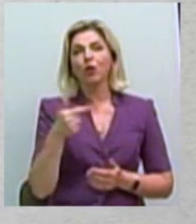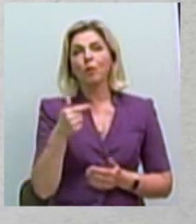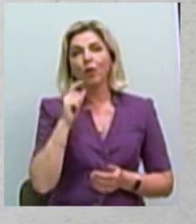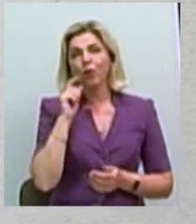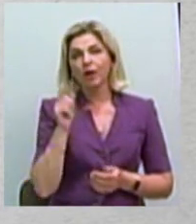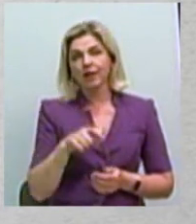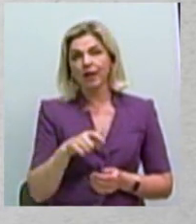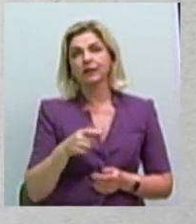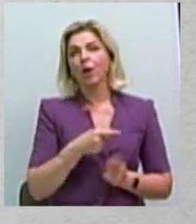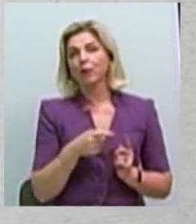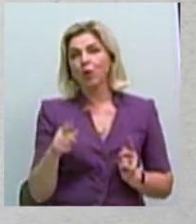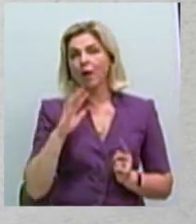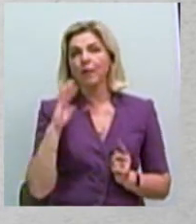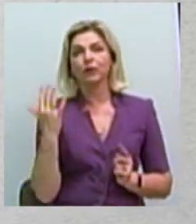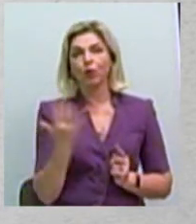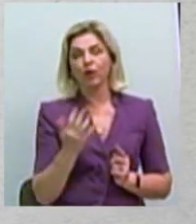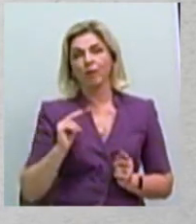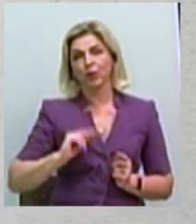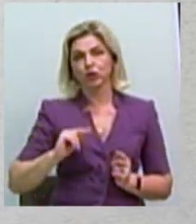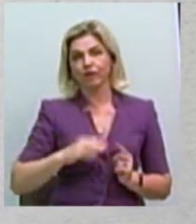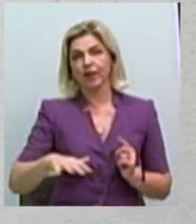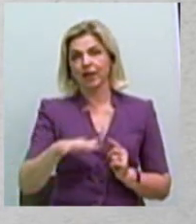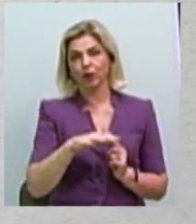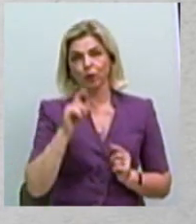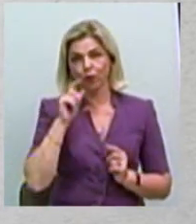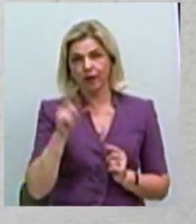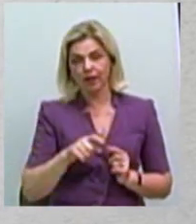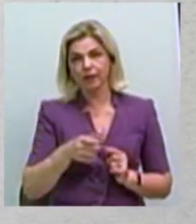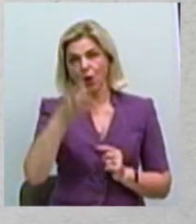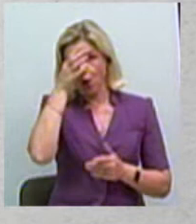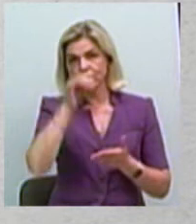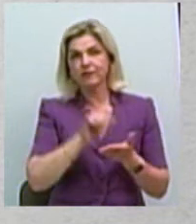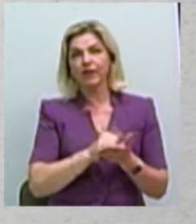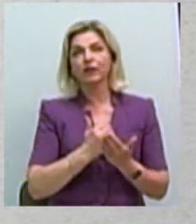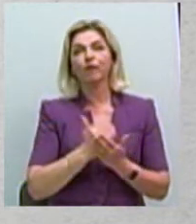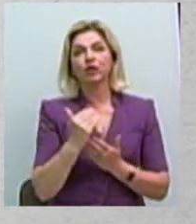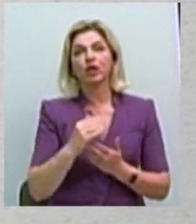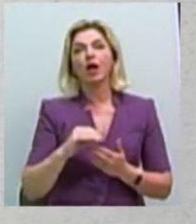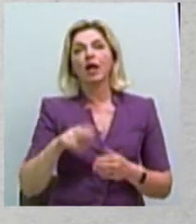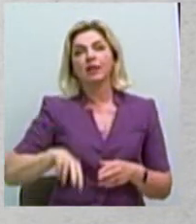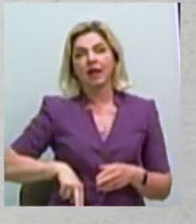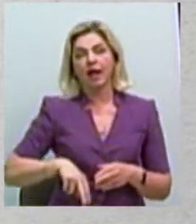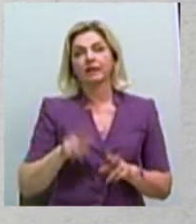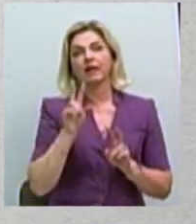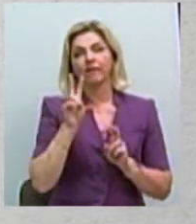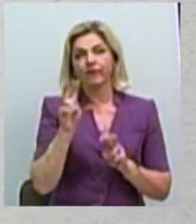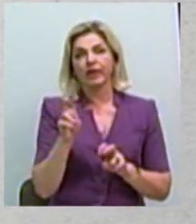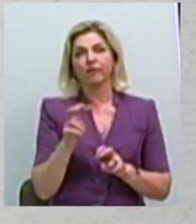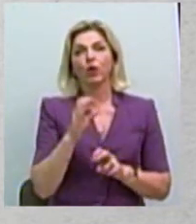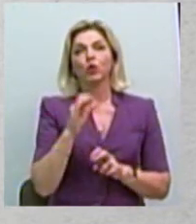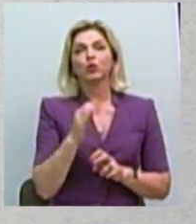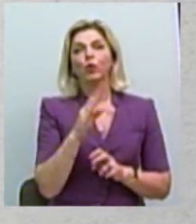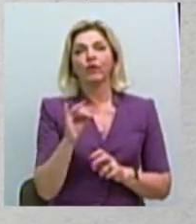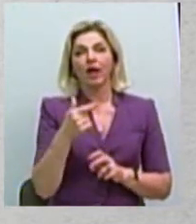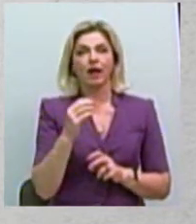України. Протягом останніх 5 років проживає на території України. Освіта вища. Директор товариства з обмеженою відповідальністю «Софія